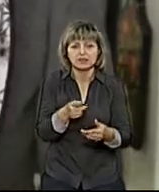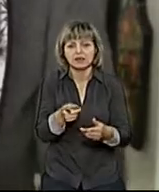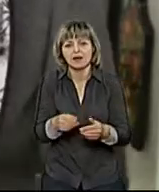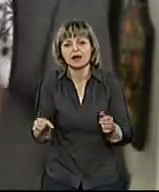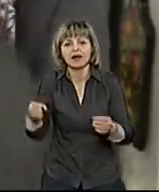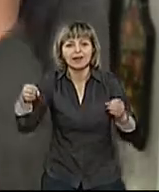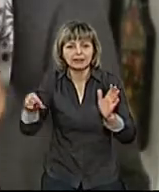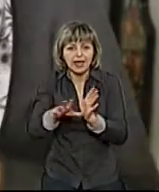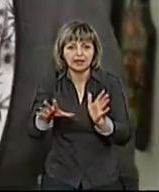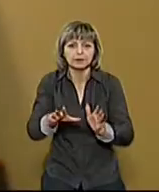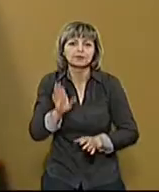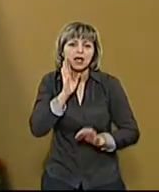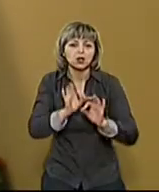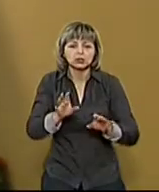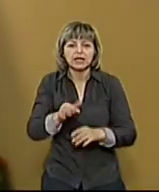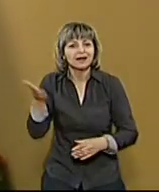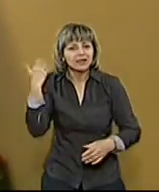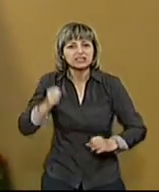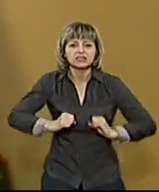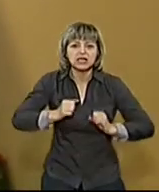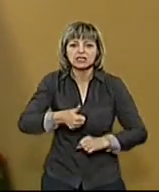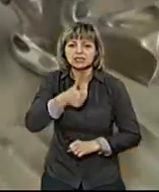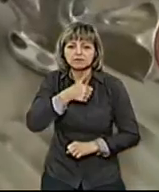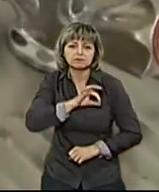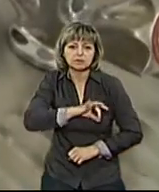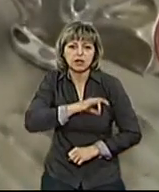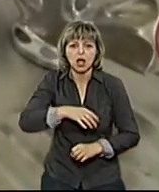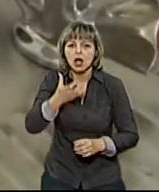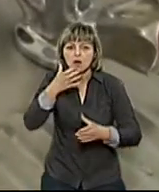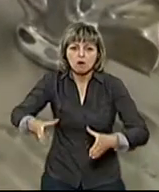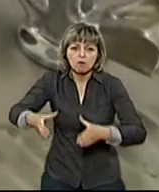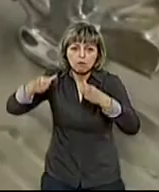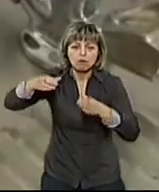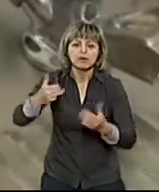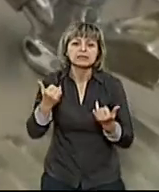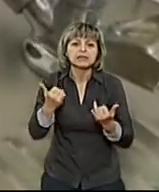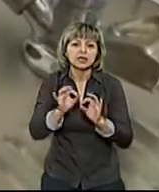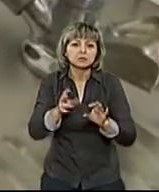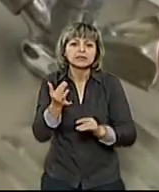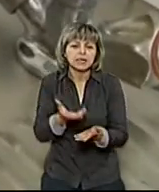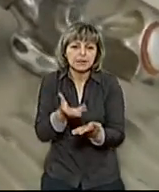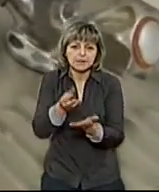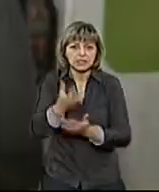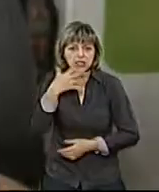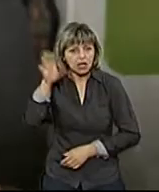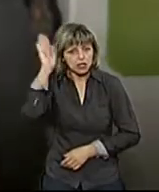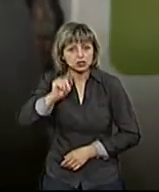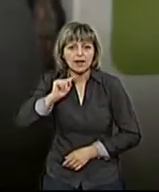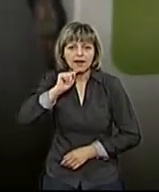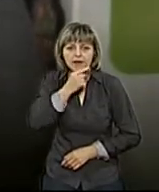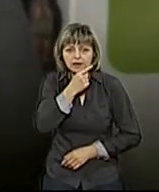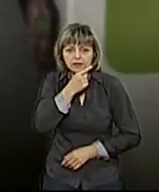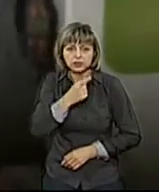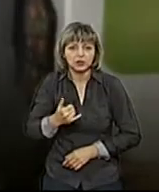енергії. Алла Косик каже, раніше пробувала користуватися бойлером, розповідає, скільки нині платить за гарячу воду. Економія в мене